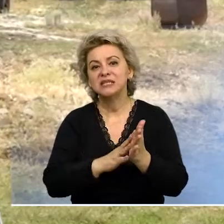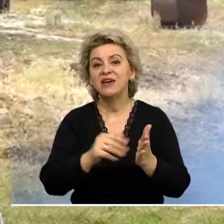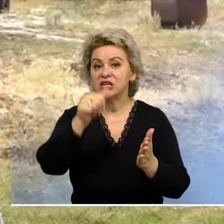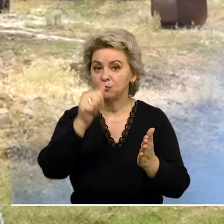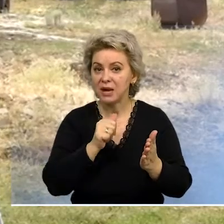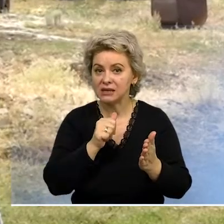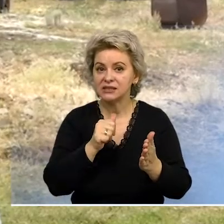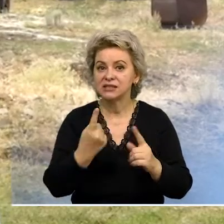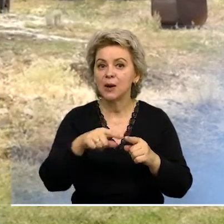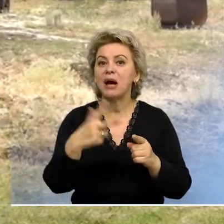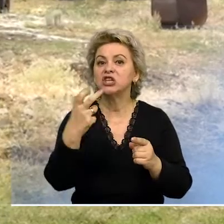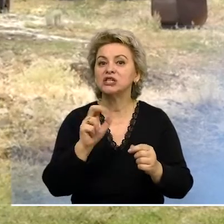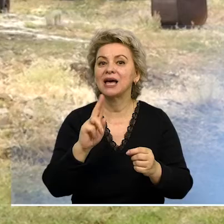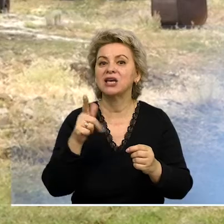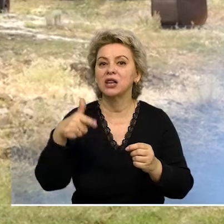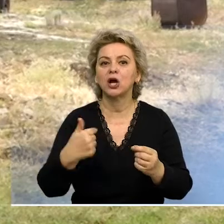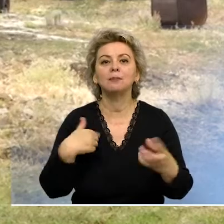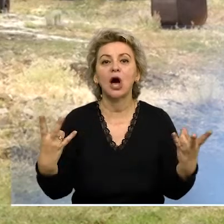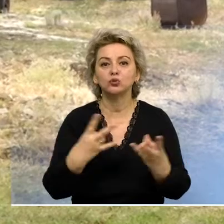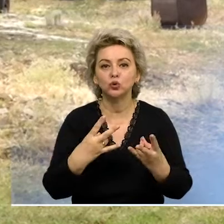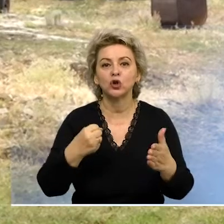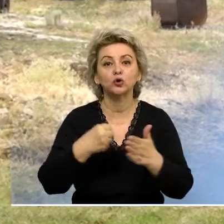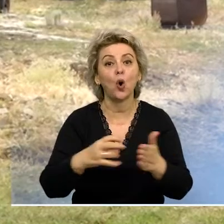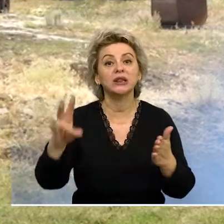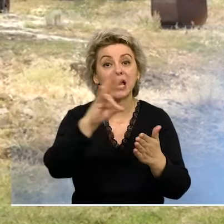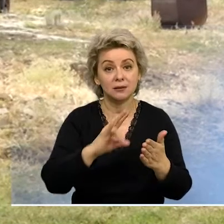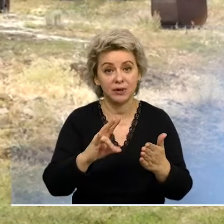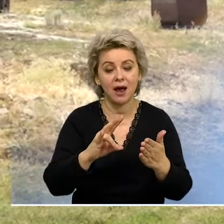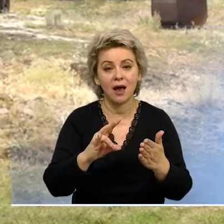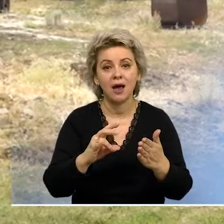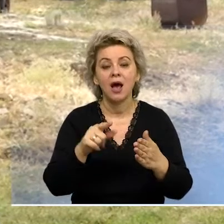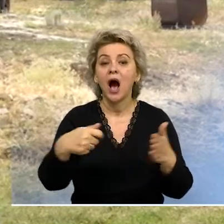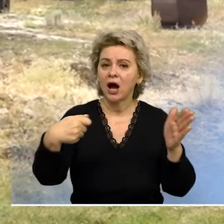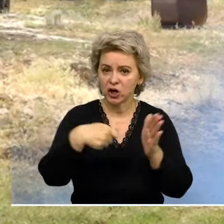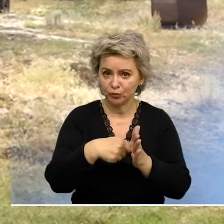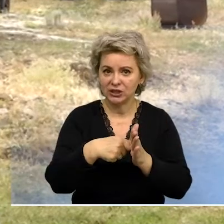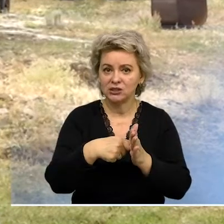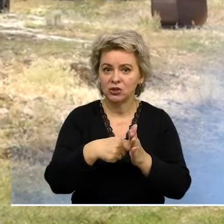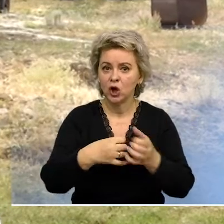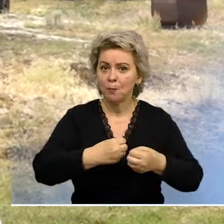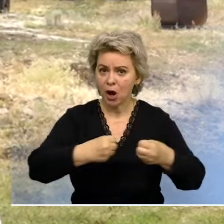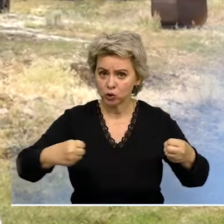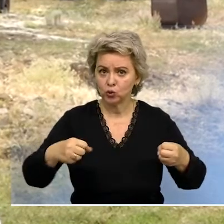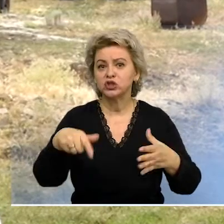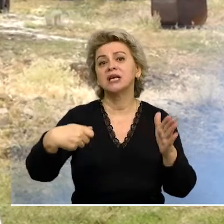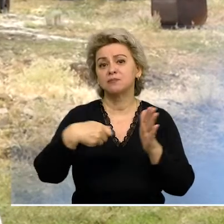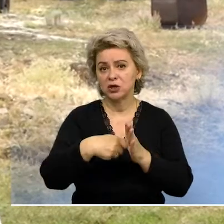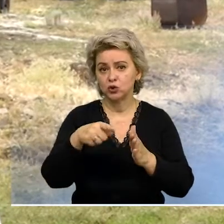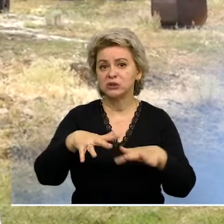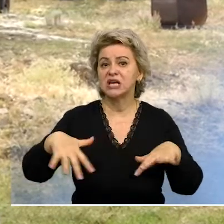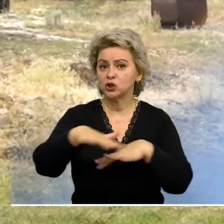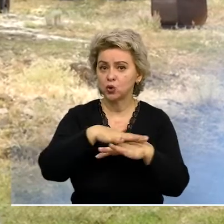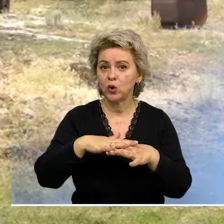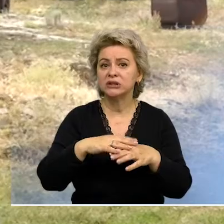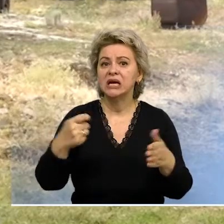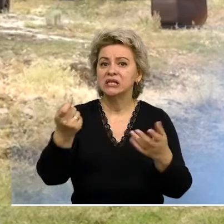брали 7-8-9 месяцев по 300 килограмм. Вот нам надо до ноября откормить. Сейчас